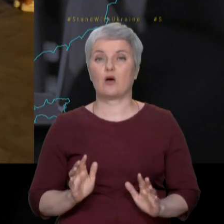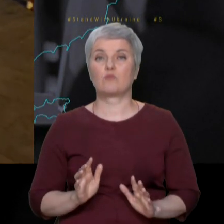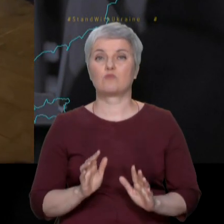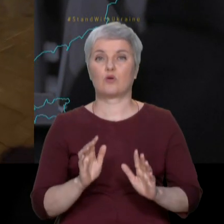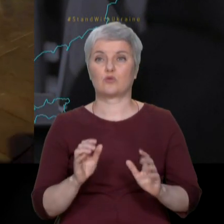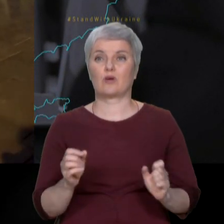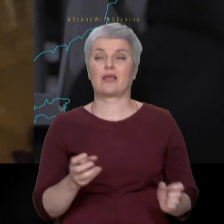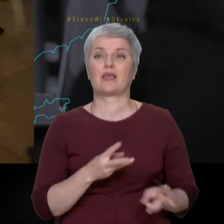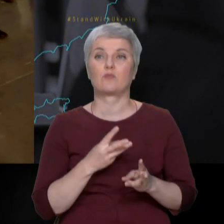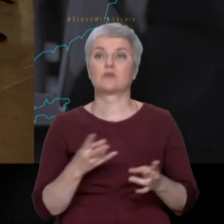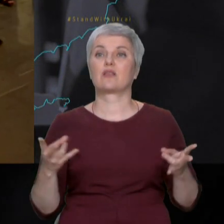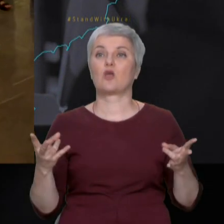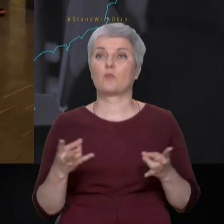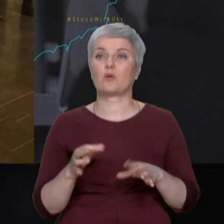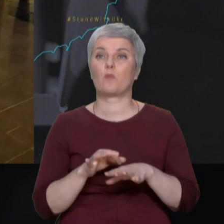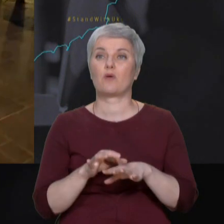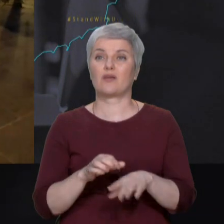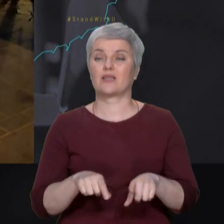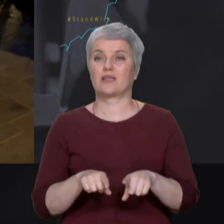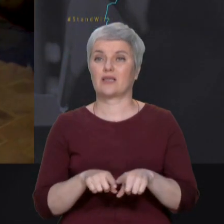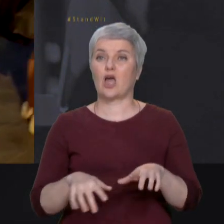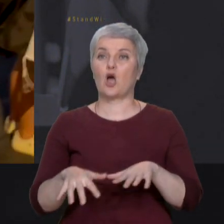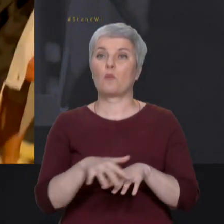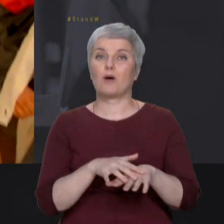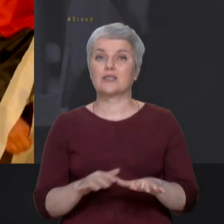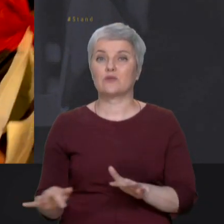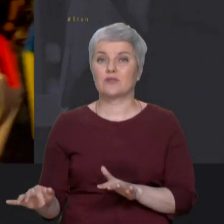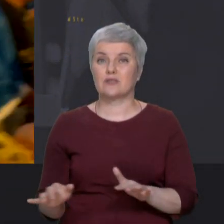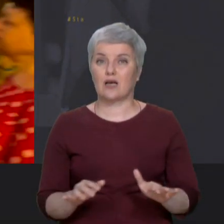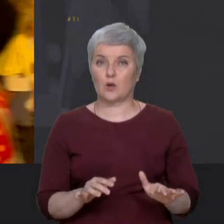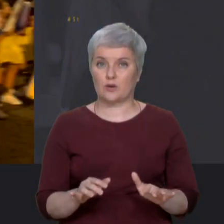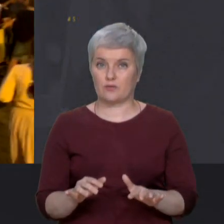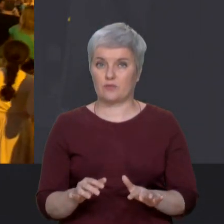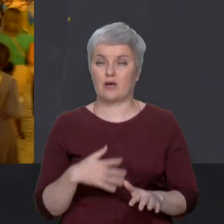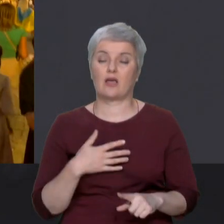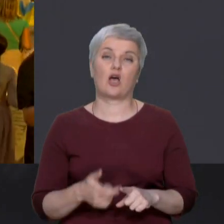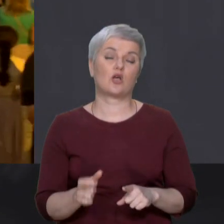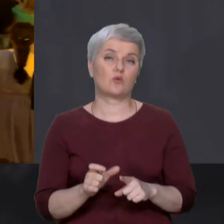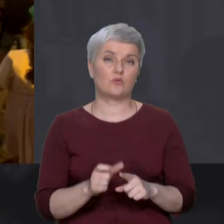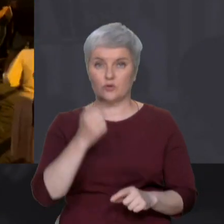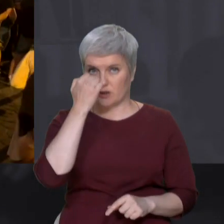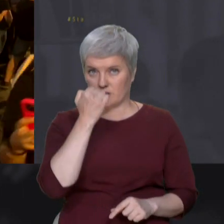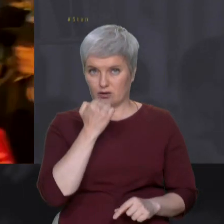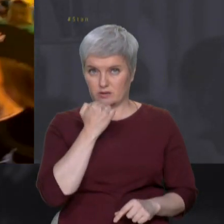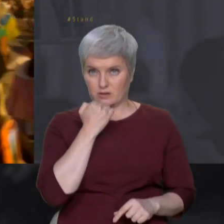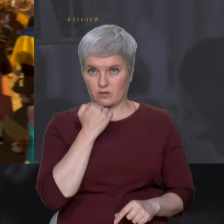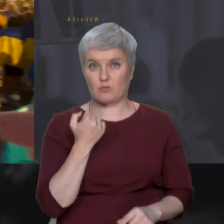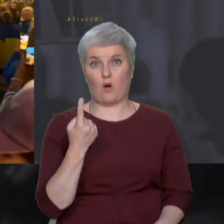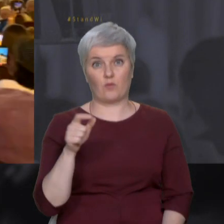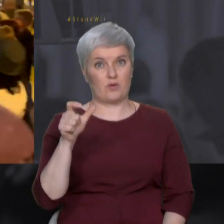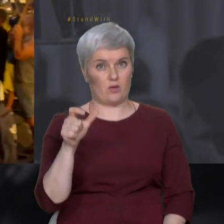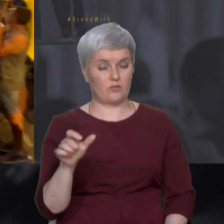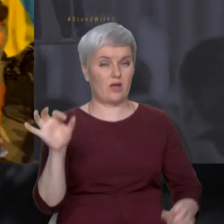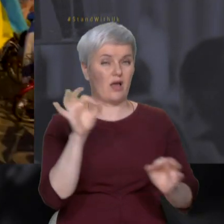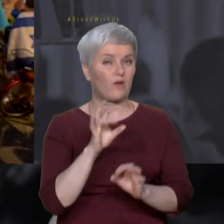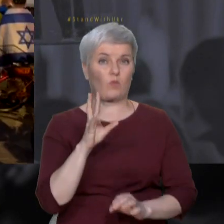і необхідність проведення таких масових заходів. І я дуже дякую, тому що, звісно, одна людина ніколи не